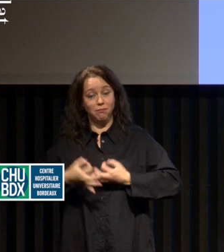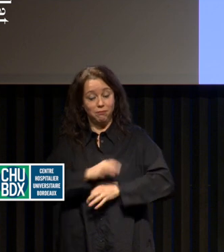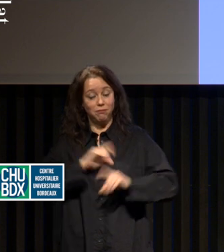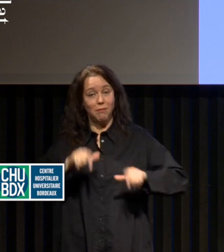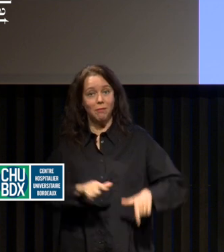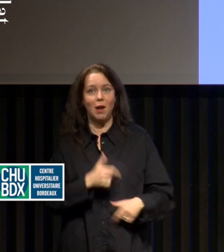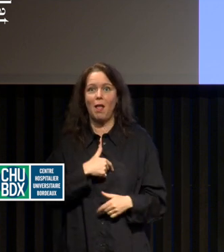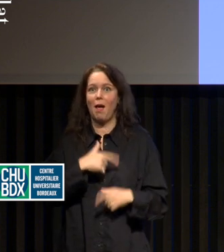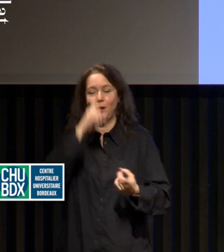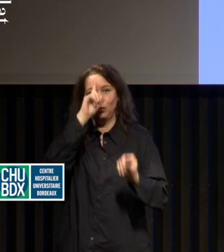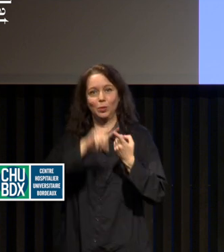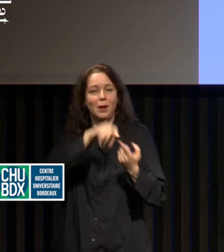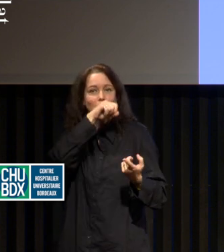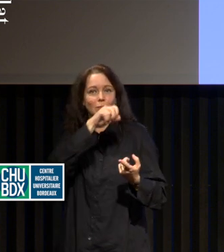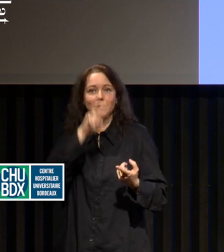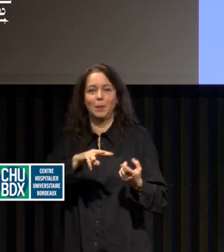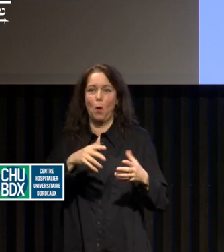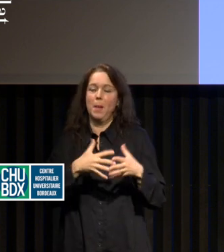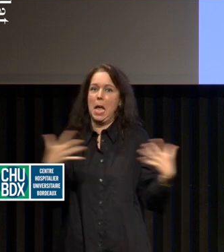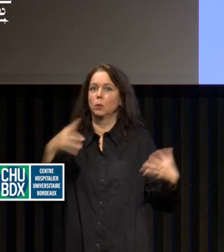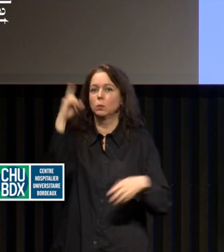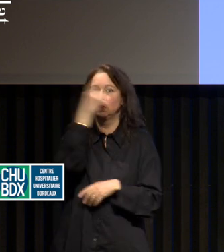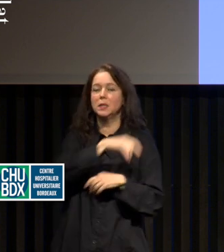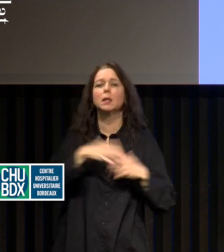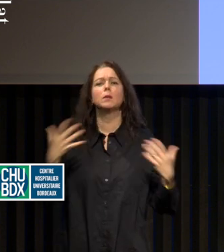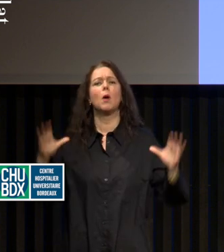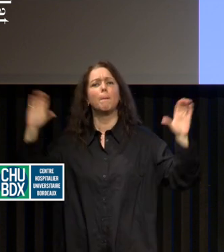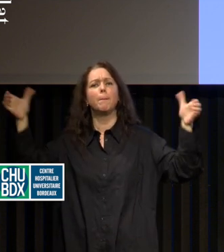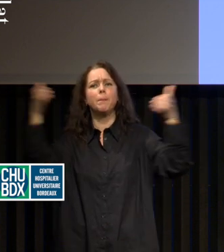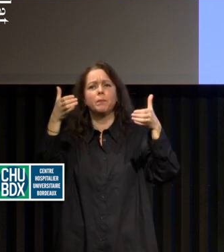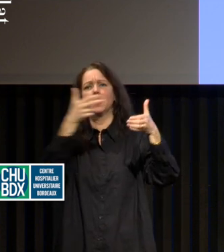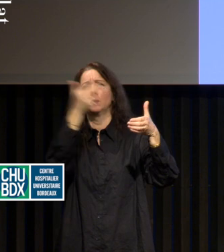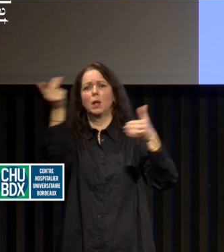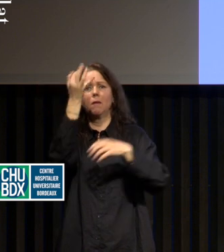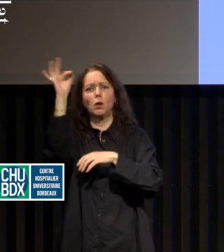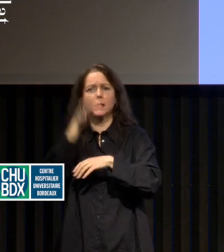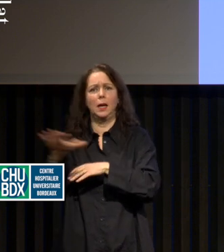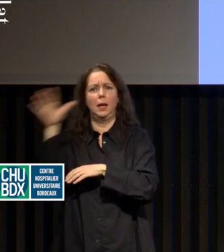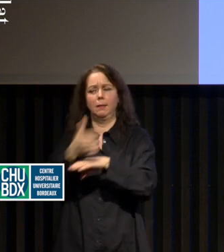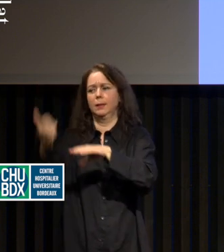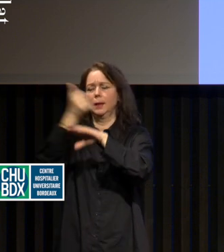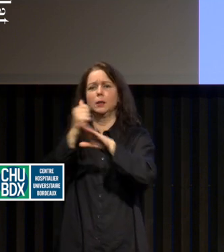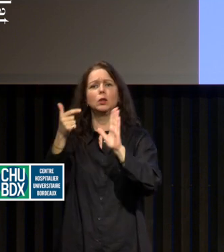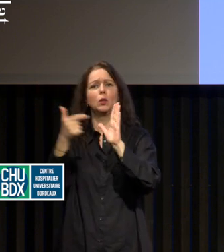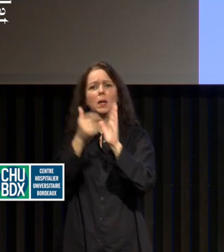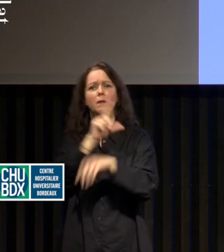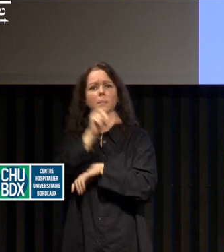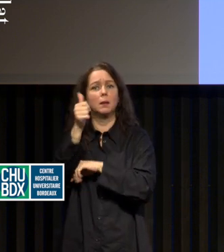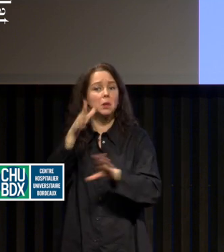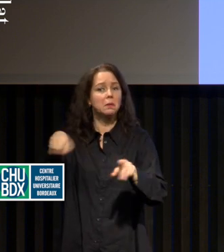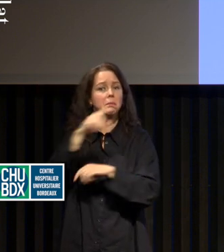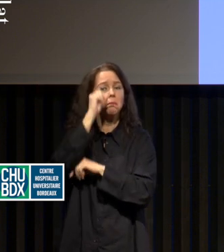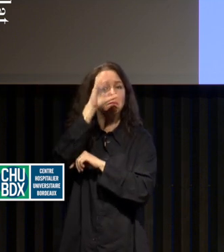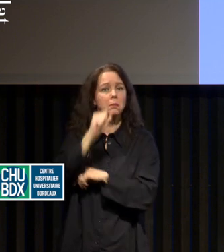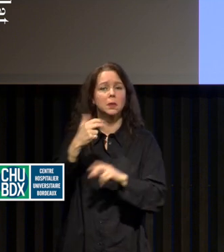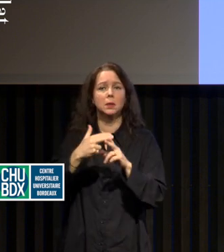très difficile. Il y a actuellement un consortium national français qui s'est mis en place en 2021 et dont vous allez peut-être entendre parler, qui s'appelle le